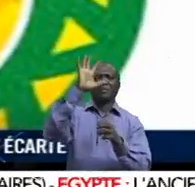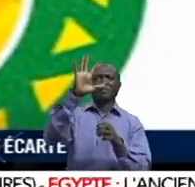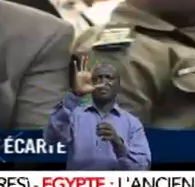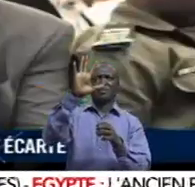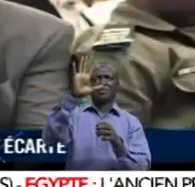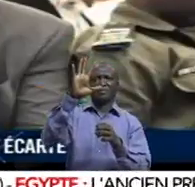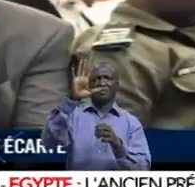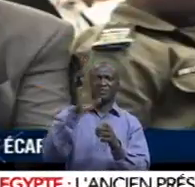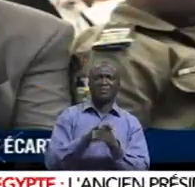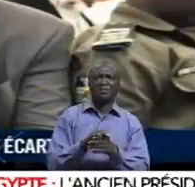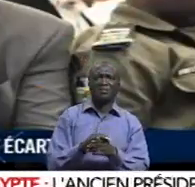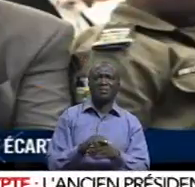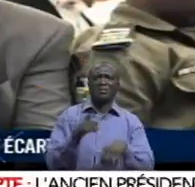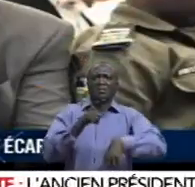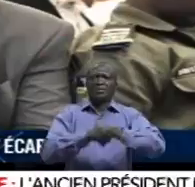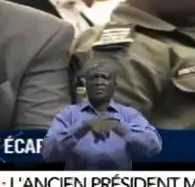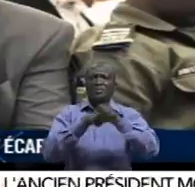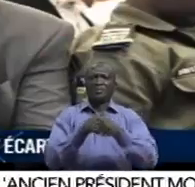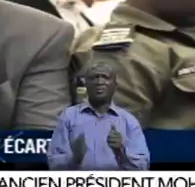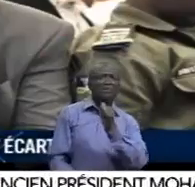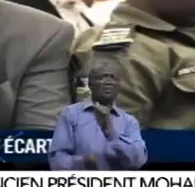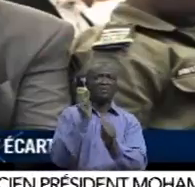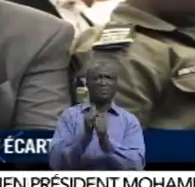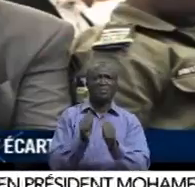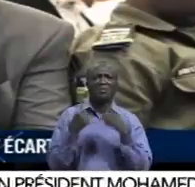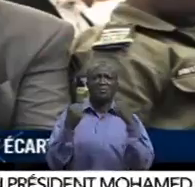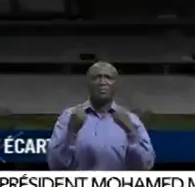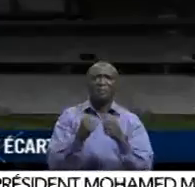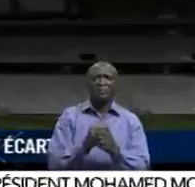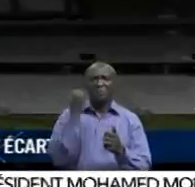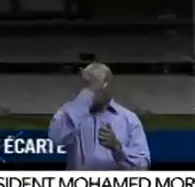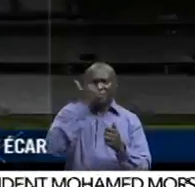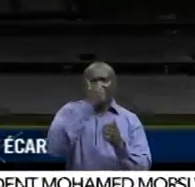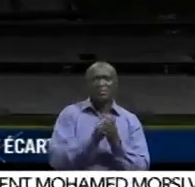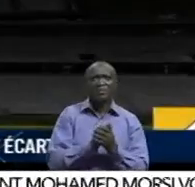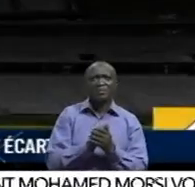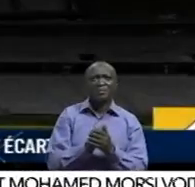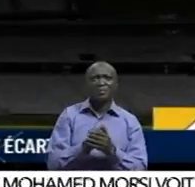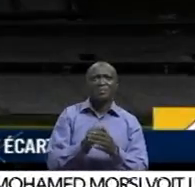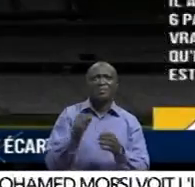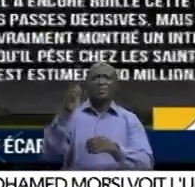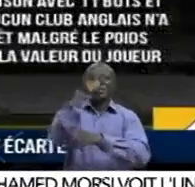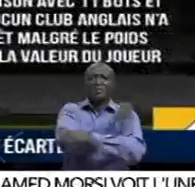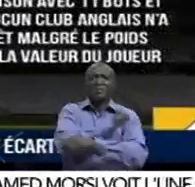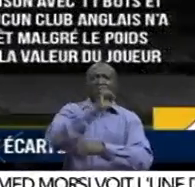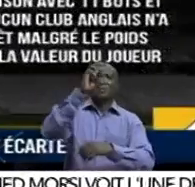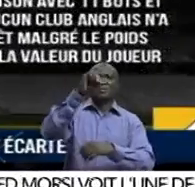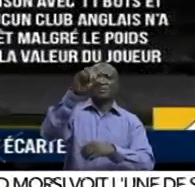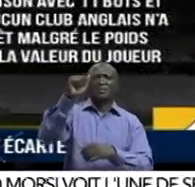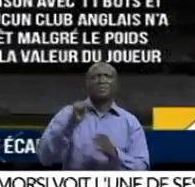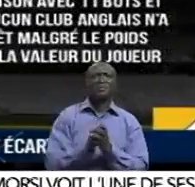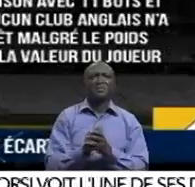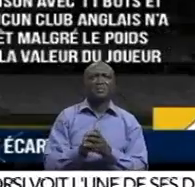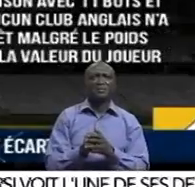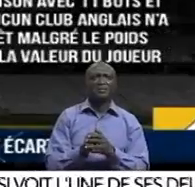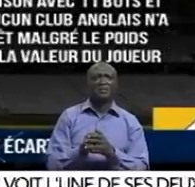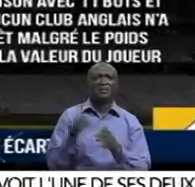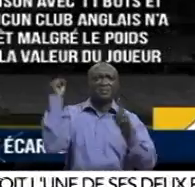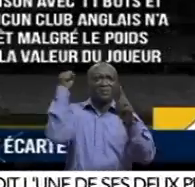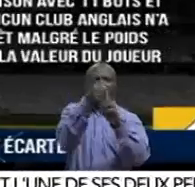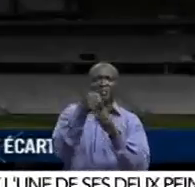postulants au ballon d'or africain 2016 dans ce quinté figure sadioané l'attaquant sénégalais de